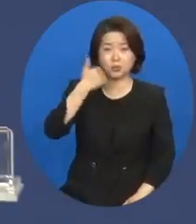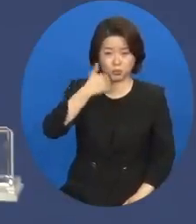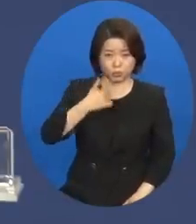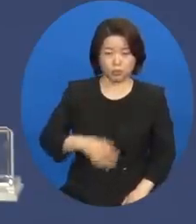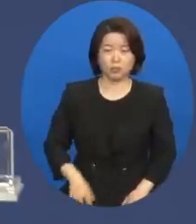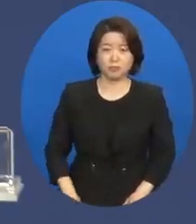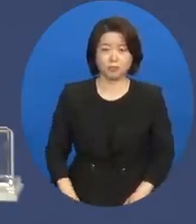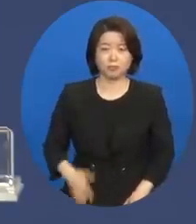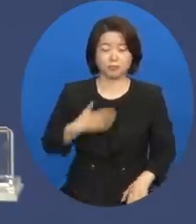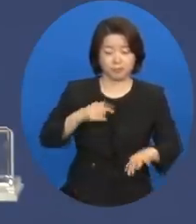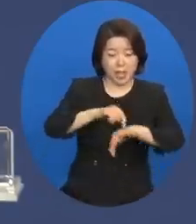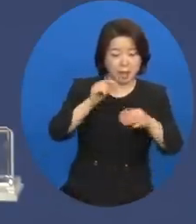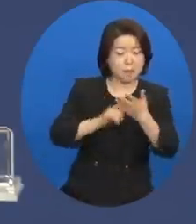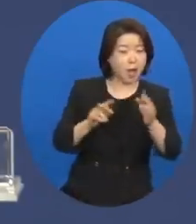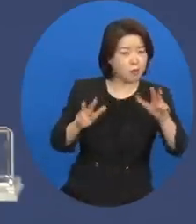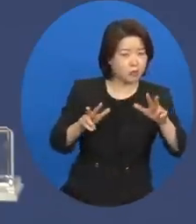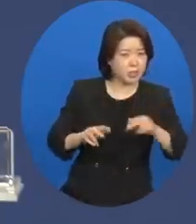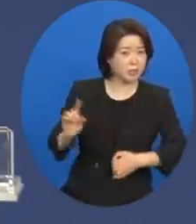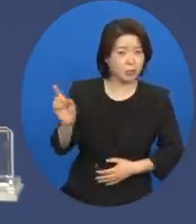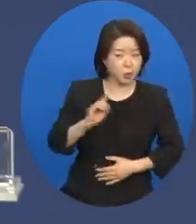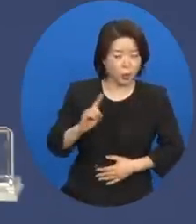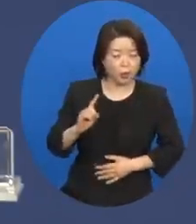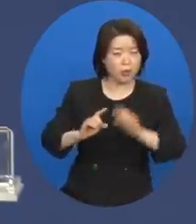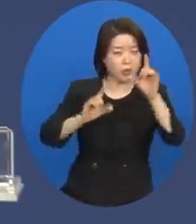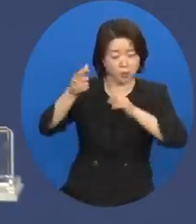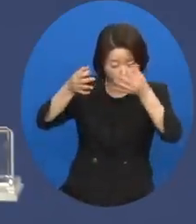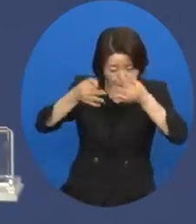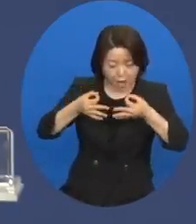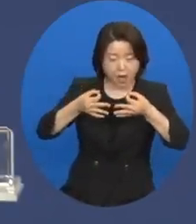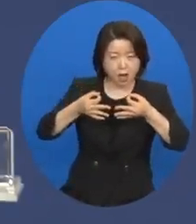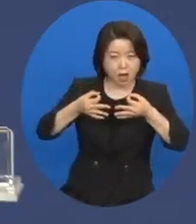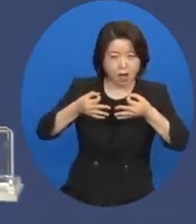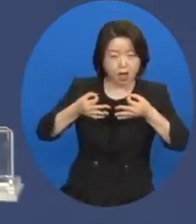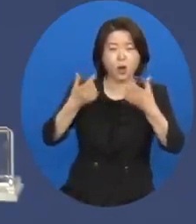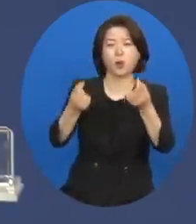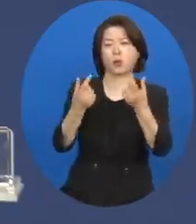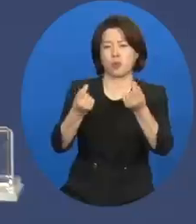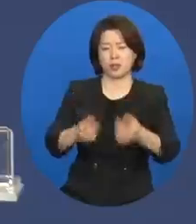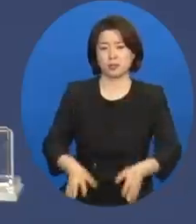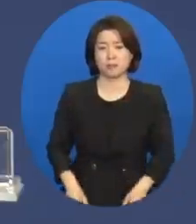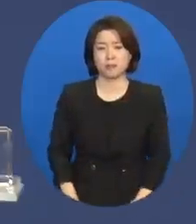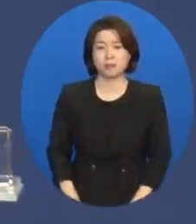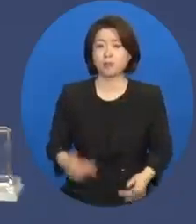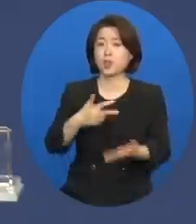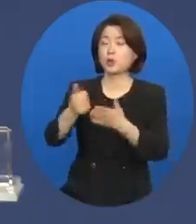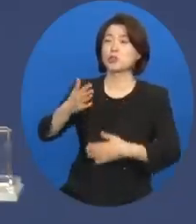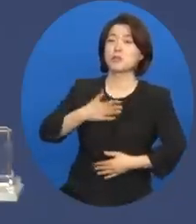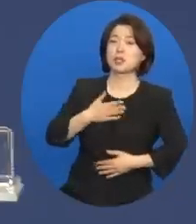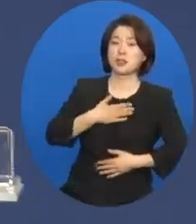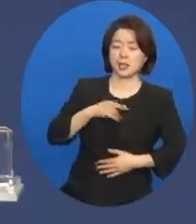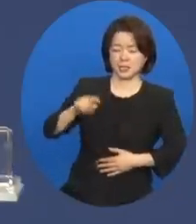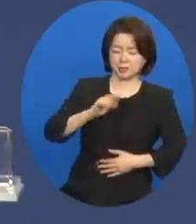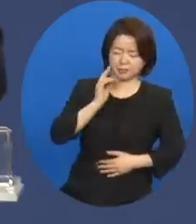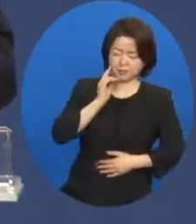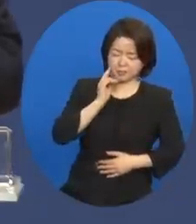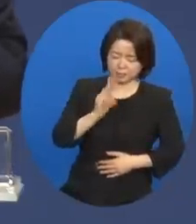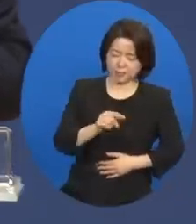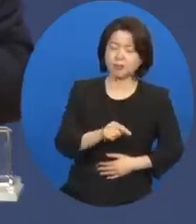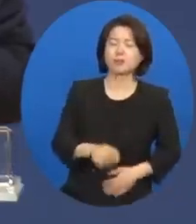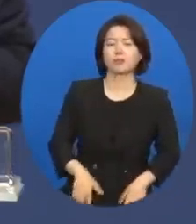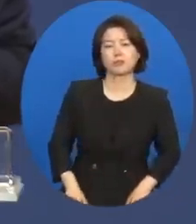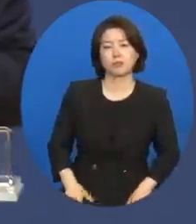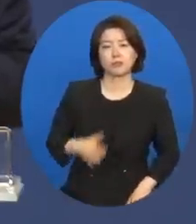그 말은 내 마음은 지금 어떤 상태이지? 라는 말과 같습니다. 주님이 나를 이 끔찍한